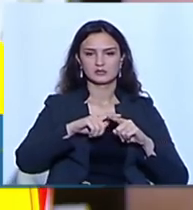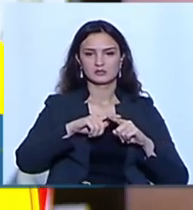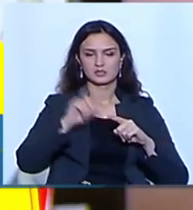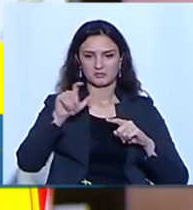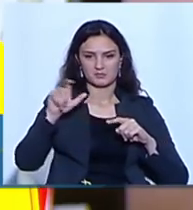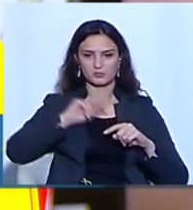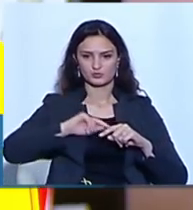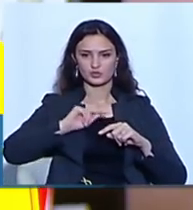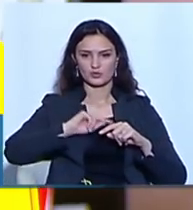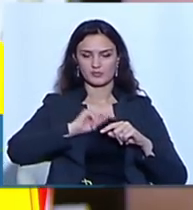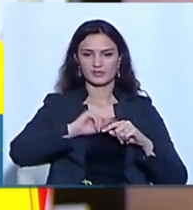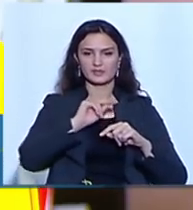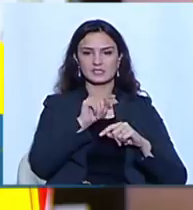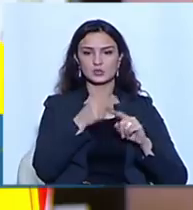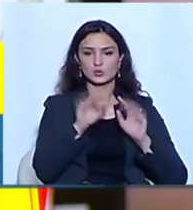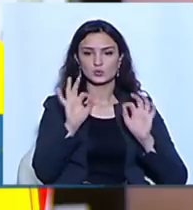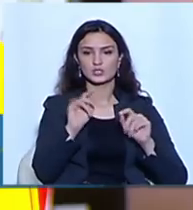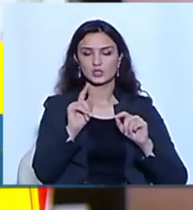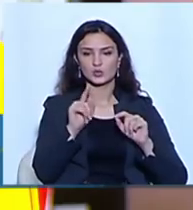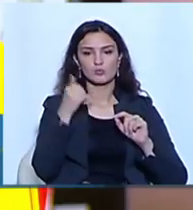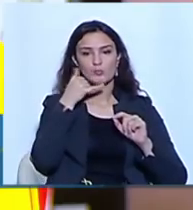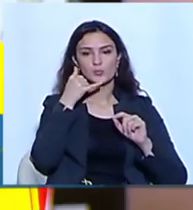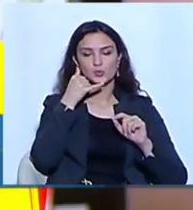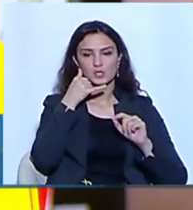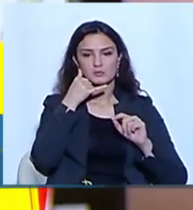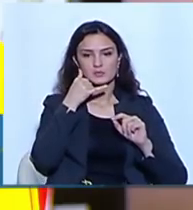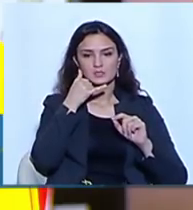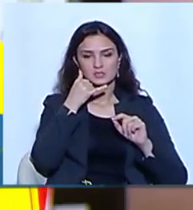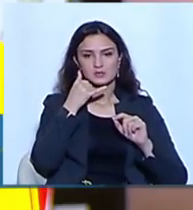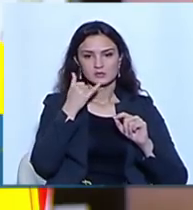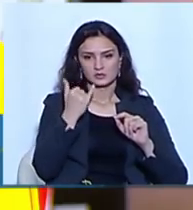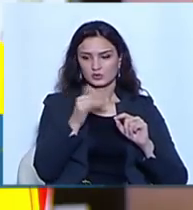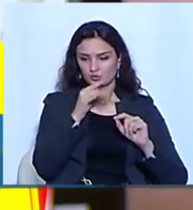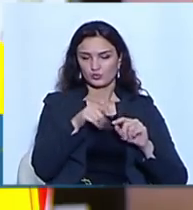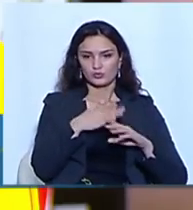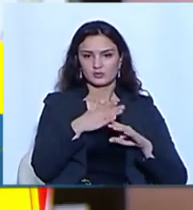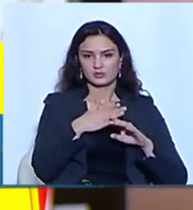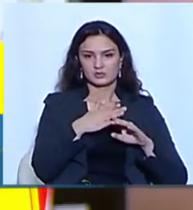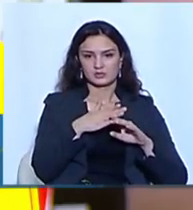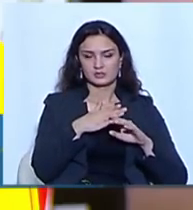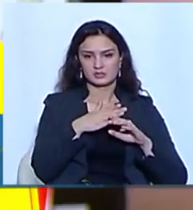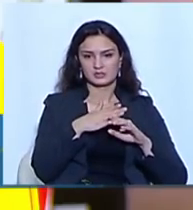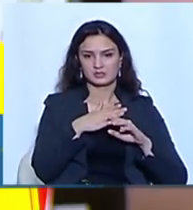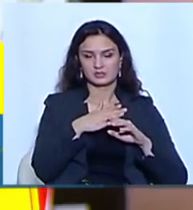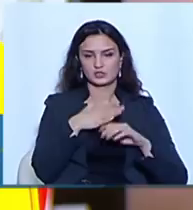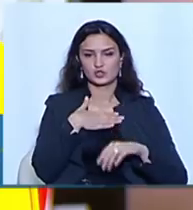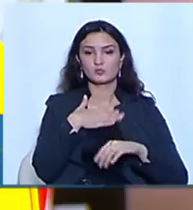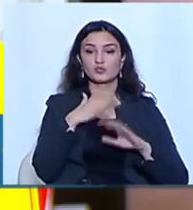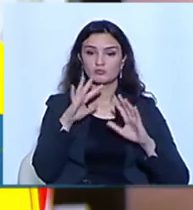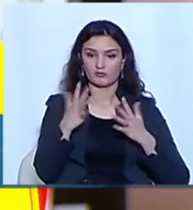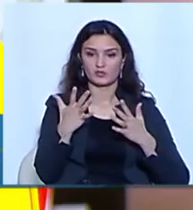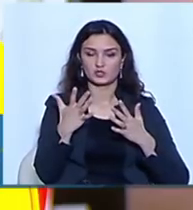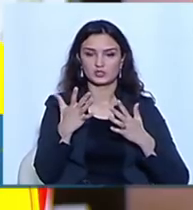მუშაობენ ადამიანები, ზუსტად იმიტომ, რომ მობილურობის საუკუნეა. თუ არ არის ეს სერვისი ახლა, ჩემ